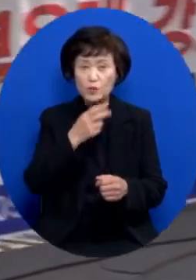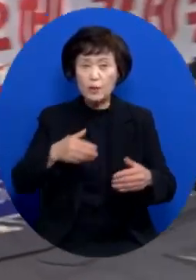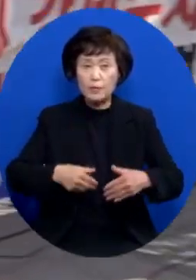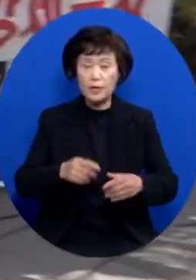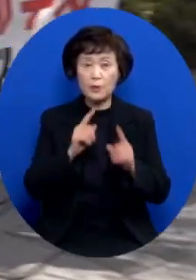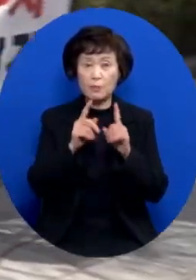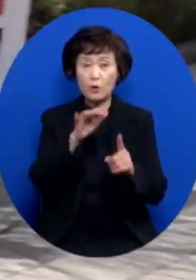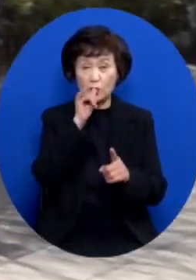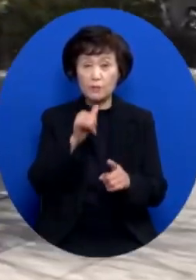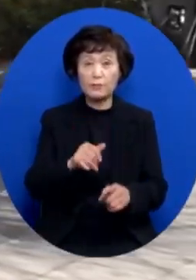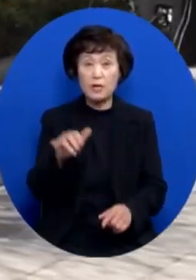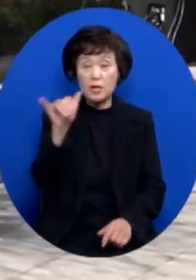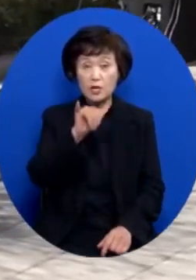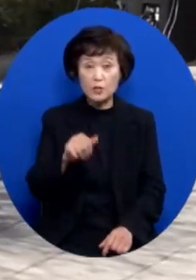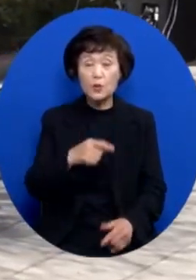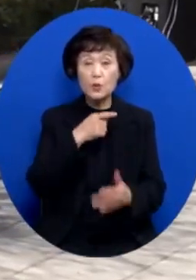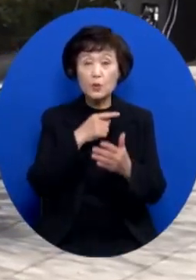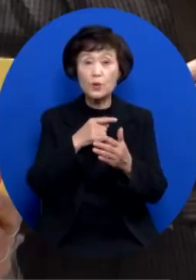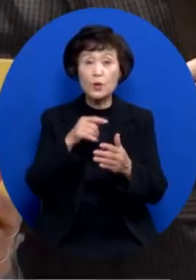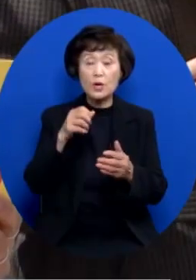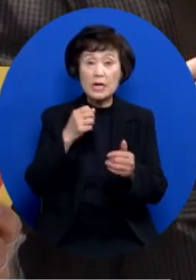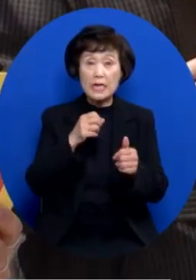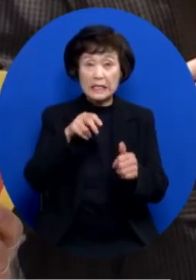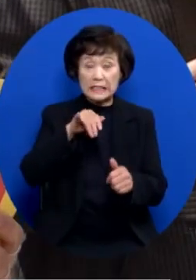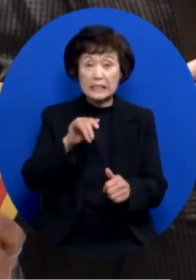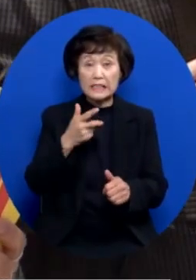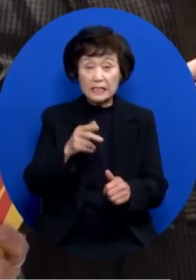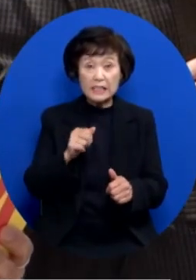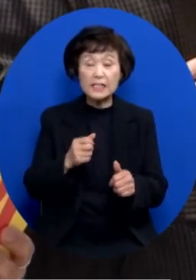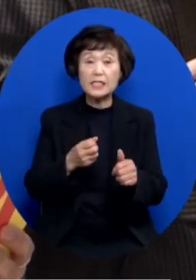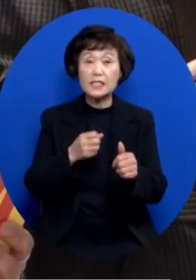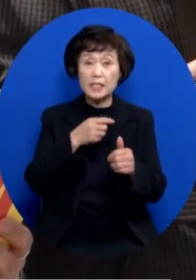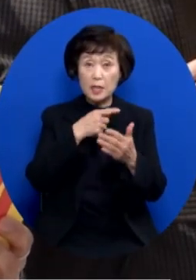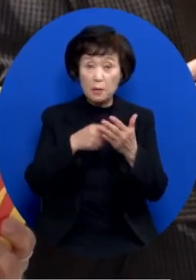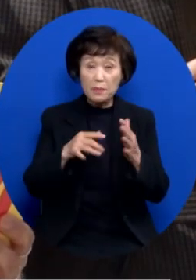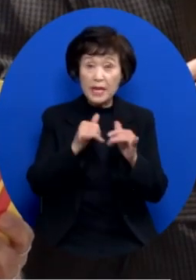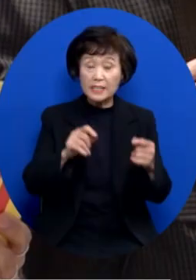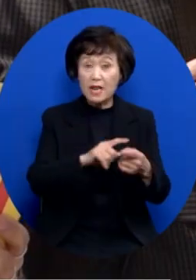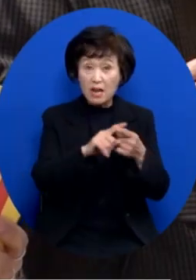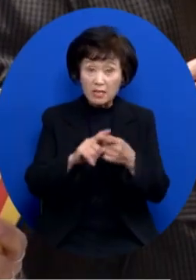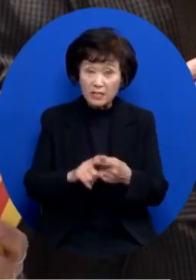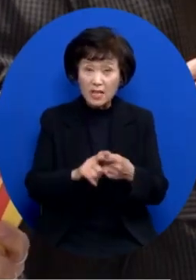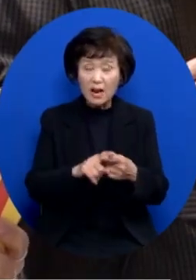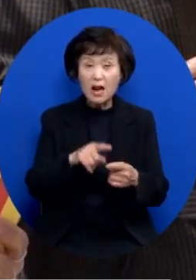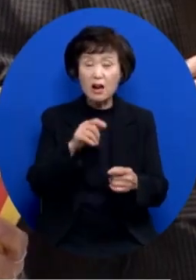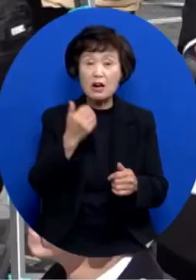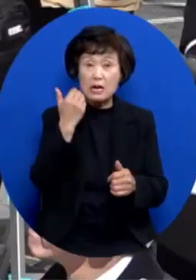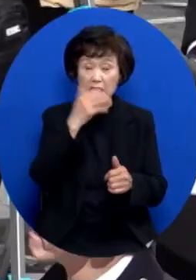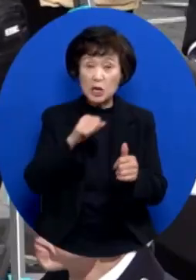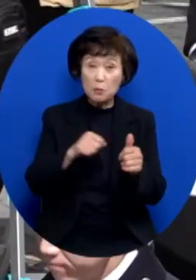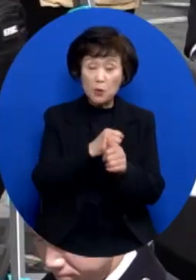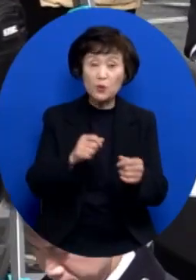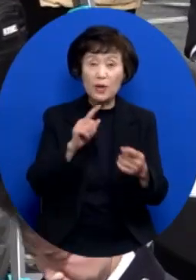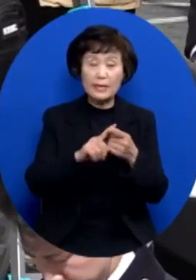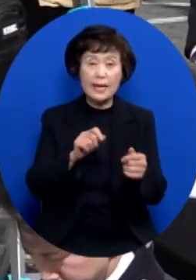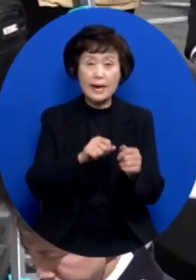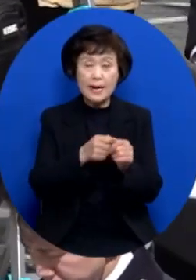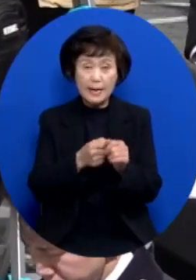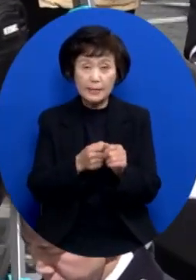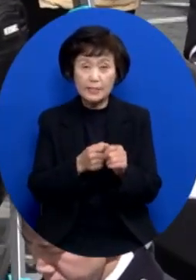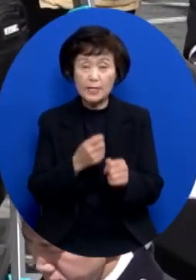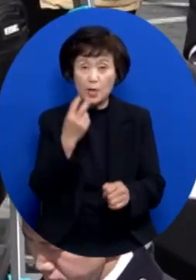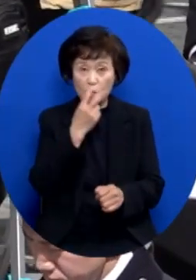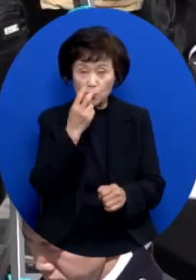전국 신천지 피해자 연대가 신천지 내부 성폭력 사건에 대한 강제 수사를 촉구하고 나섰습니다. 신천지